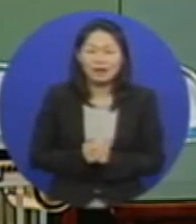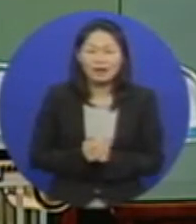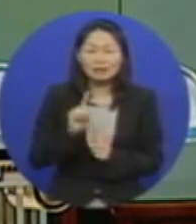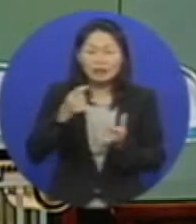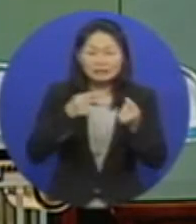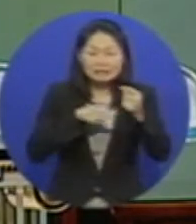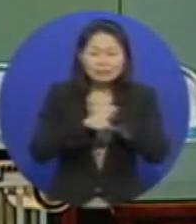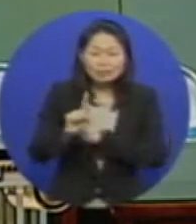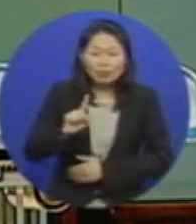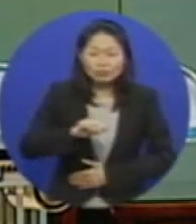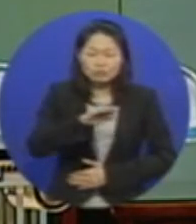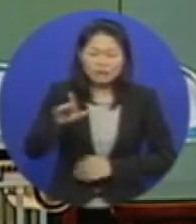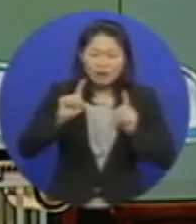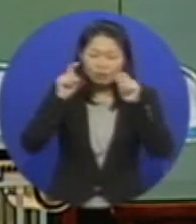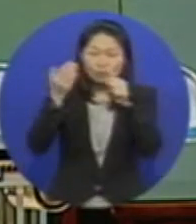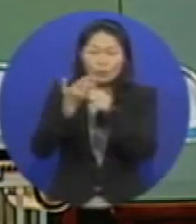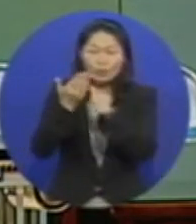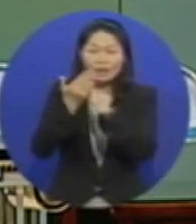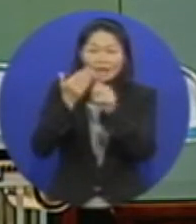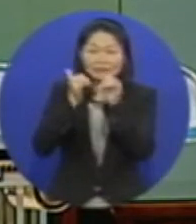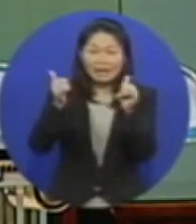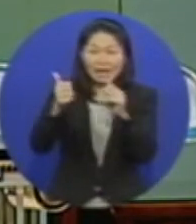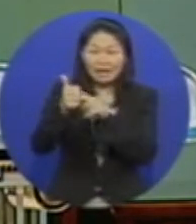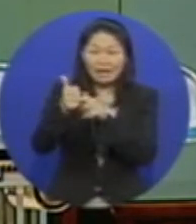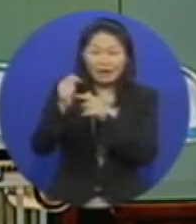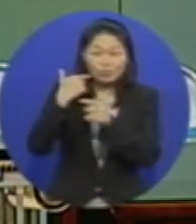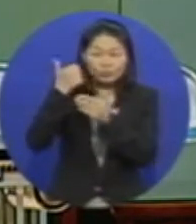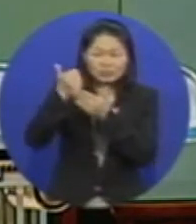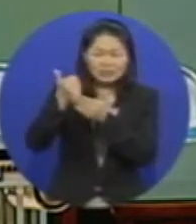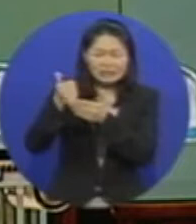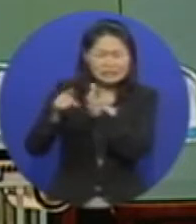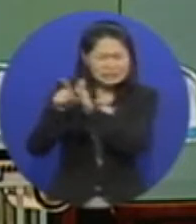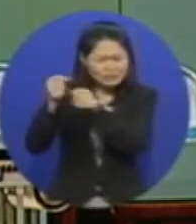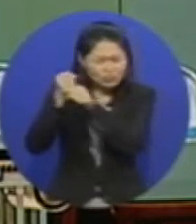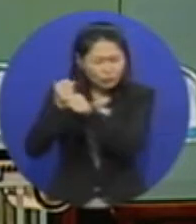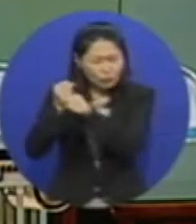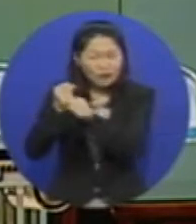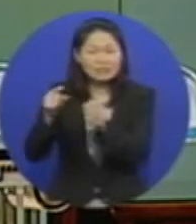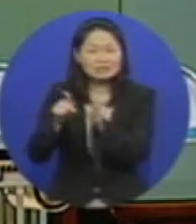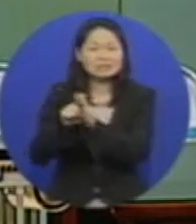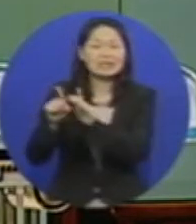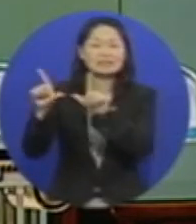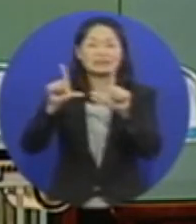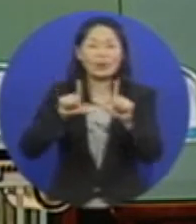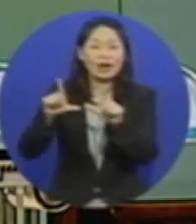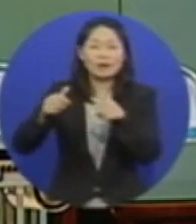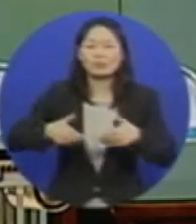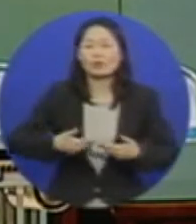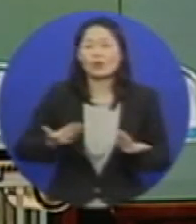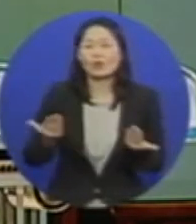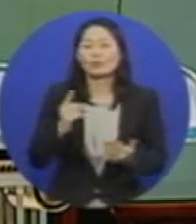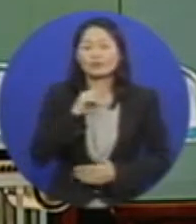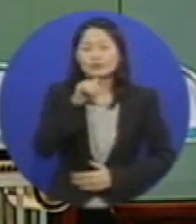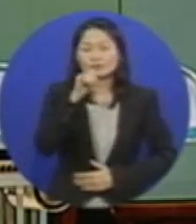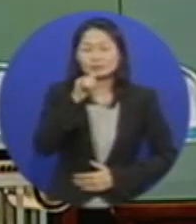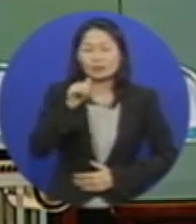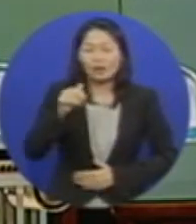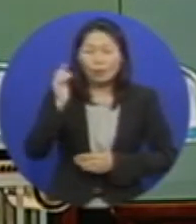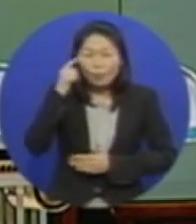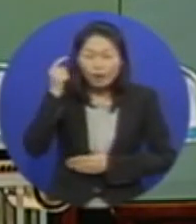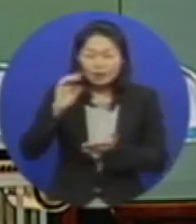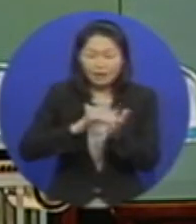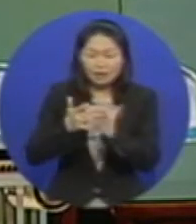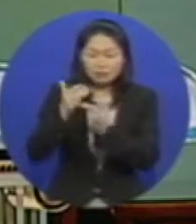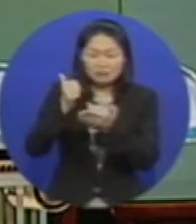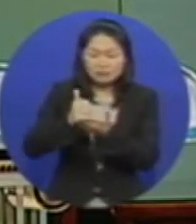너무 목회자에게 의존 하는 신앙 생활을 할 이유가 없다는 겁니다 이 주님이 우리 안에 계세요